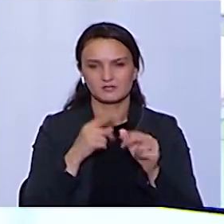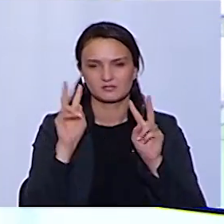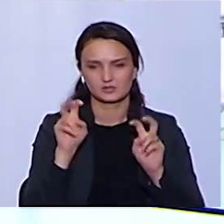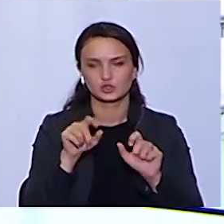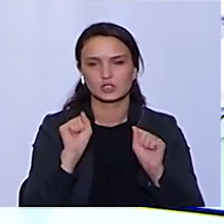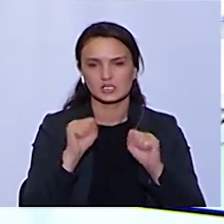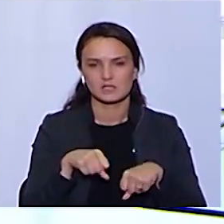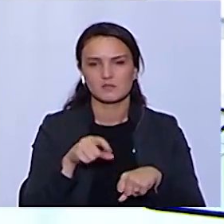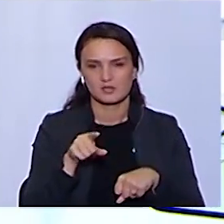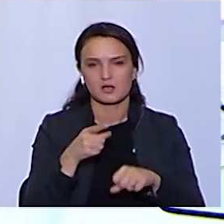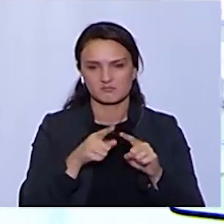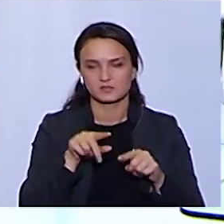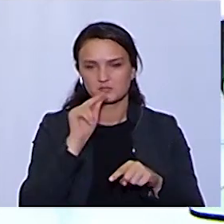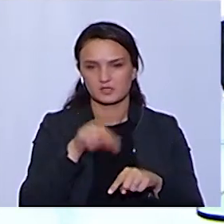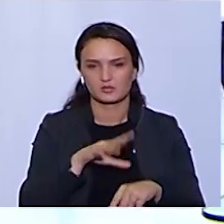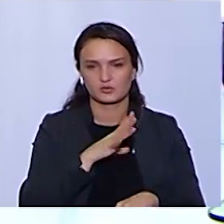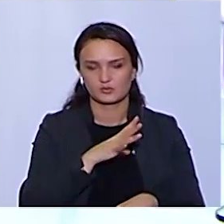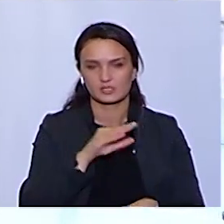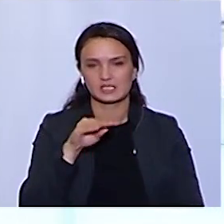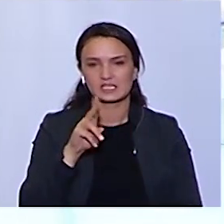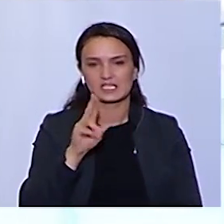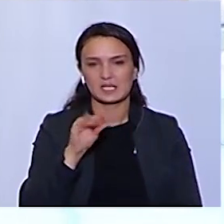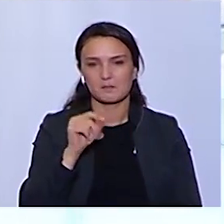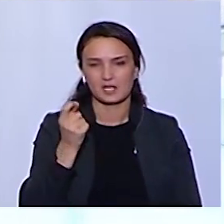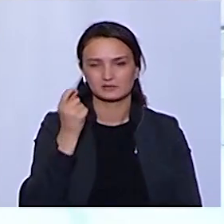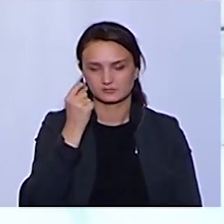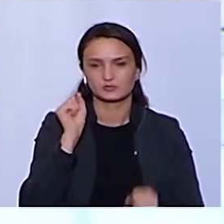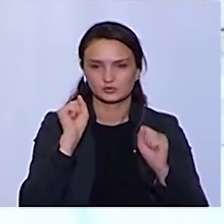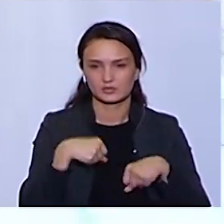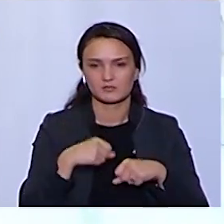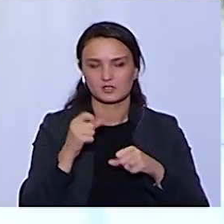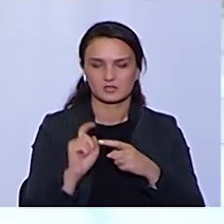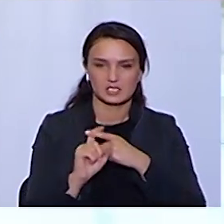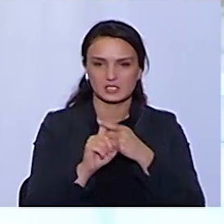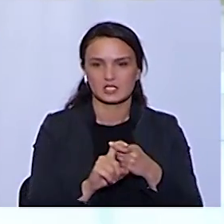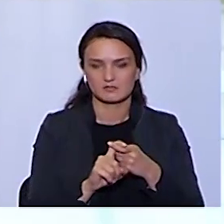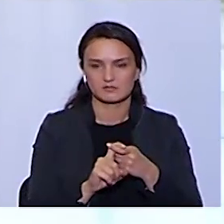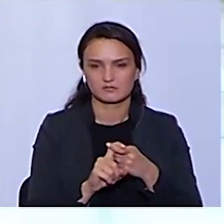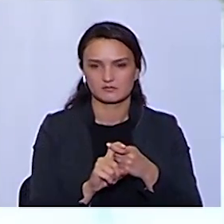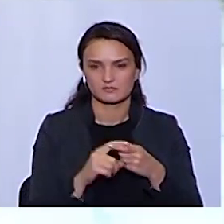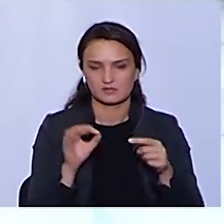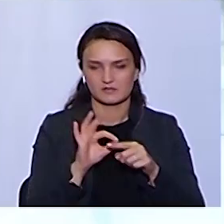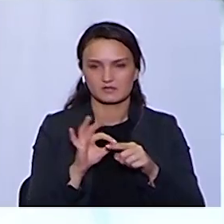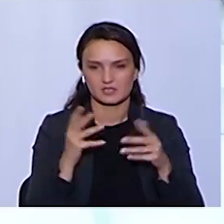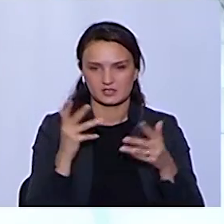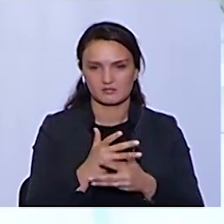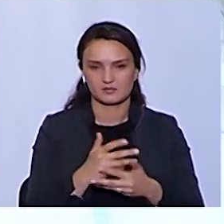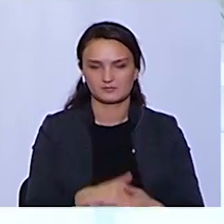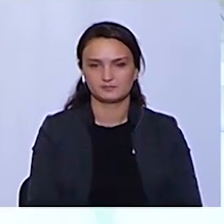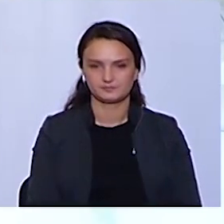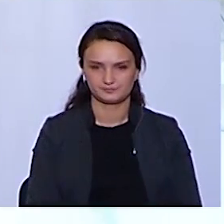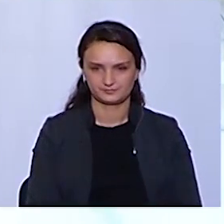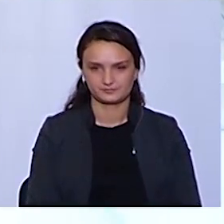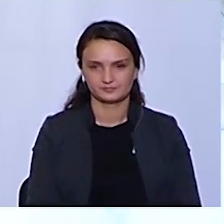რომელიც შეიძლება გამოიწვიოს სახის ნერვის დამბლა. ანუ ტკიპამ გვიკბინა და რომელსაც გადააქვს ეგრეთ წოდებული ბორელია ბურგდორფერი, ესეთი გამომწვევია,